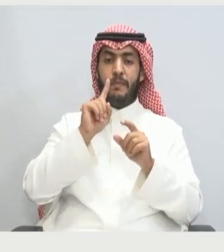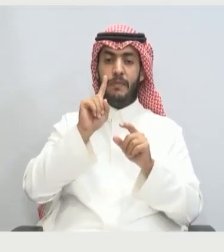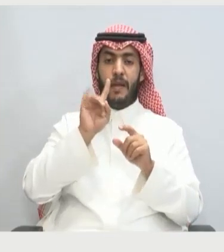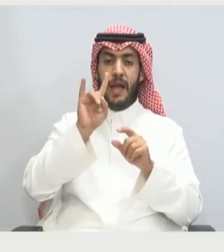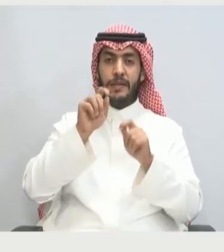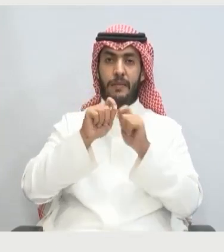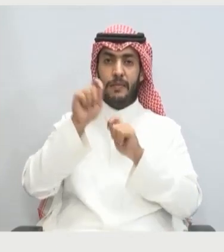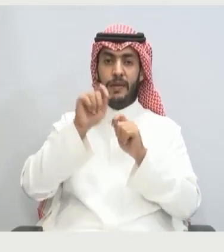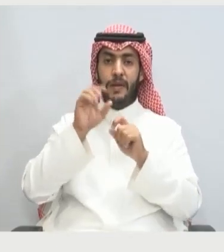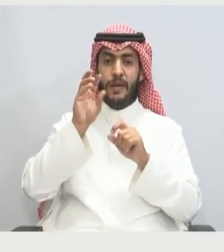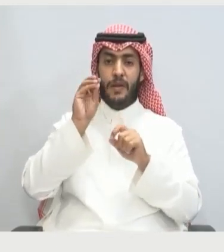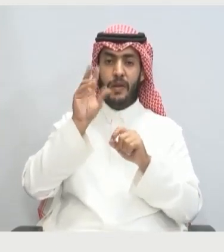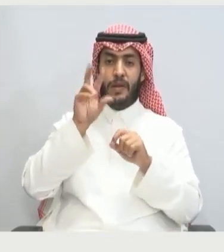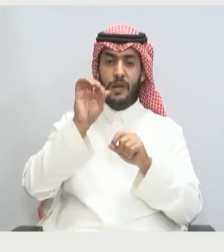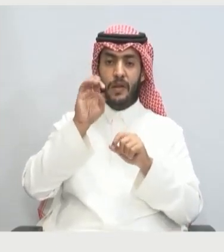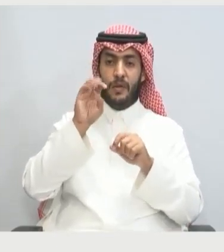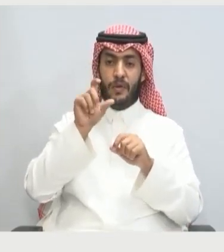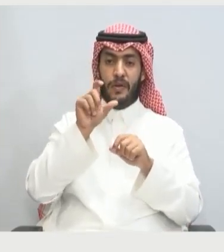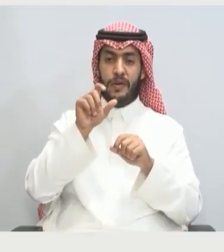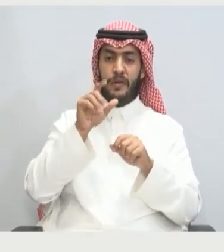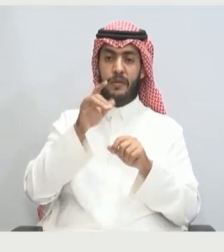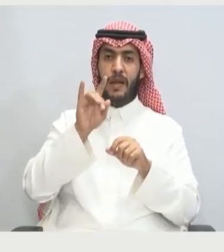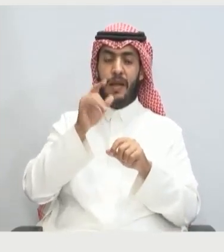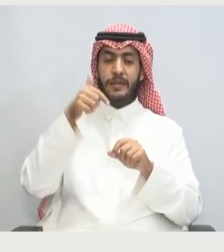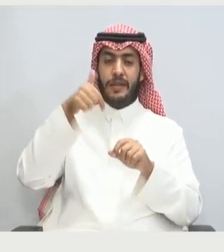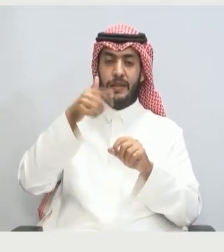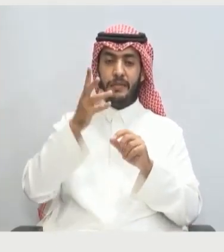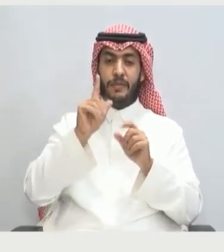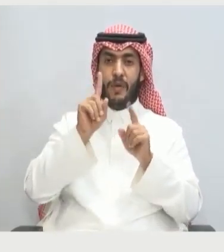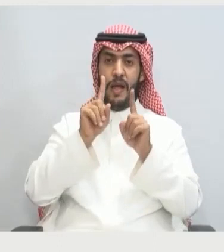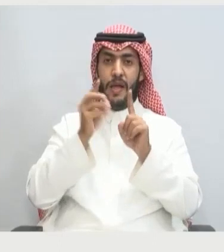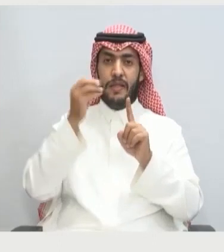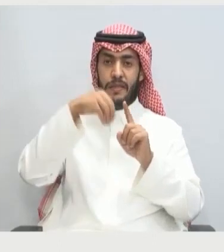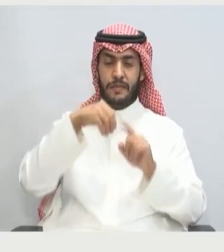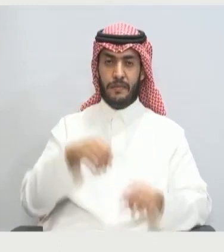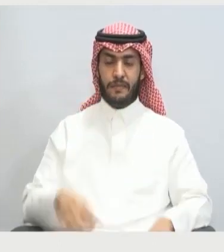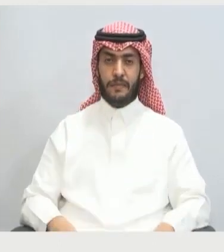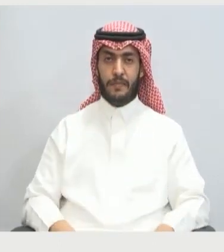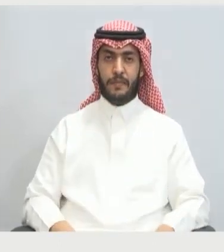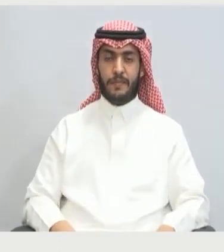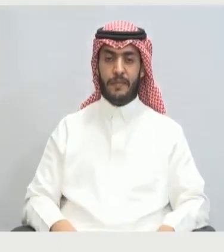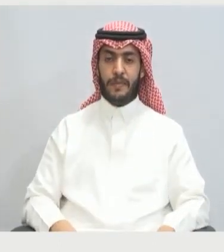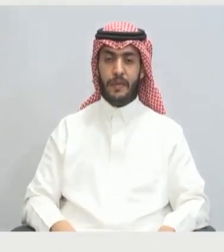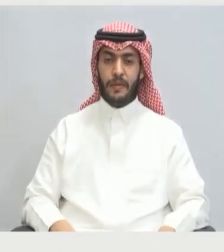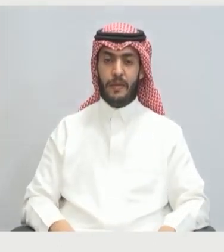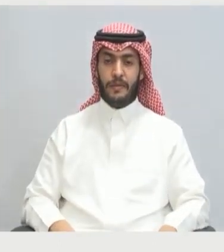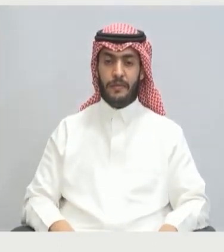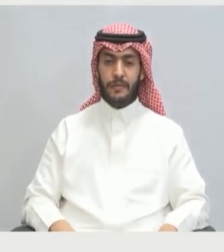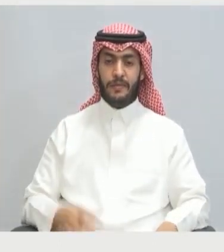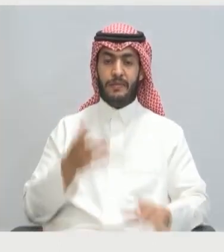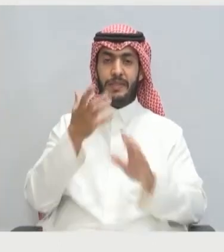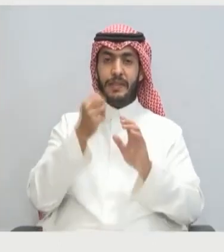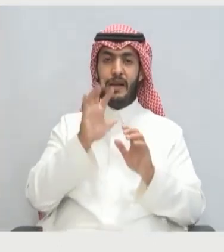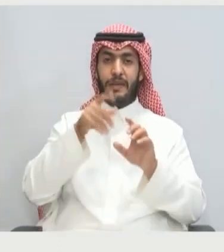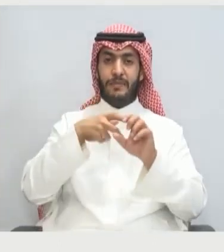الهيدروكلوريك الذي تركيزه 6 مولار ثم ضعها في الانبوب رقم واحد ثم بعد ذلك اسحب